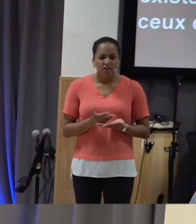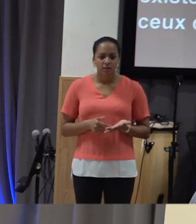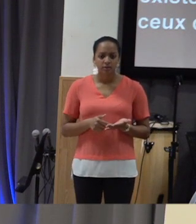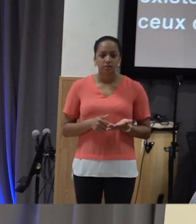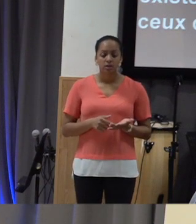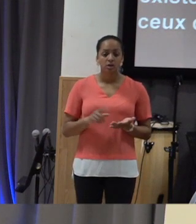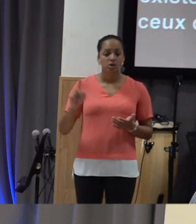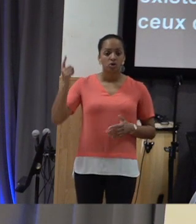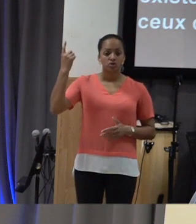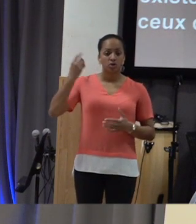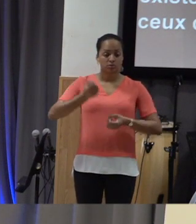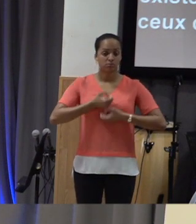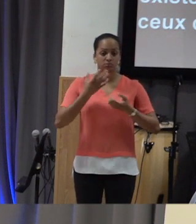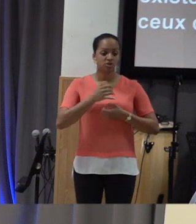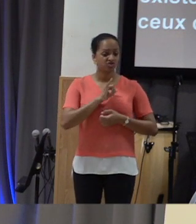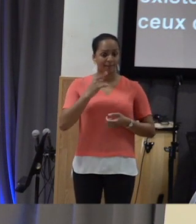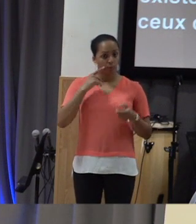jamais en vain.